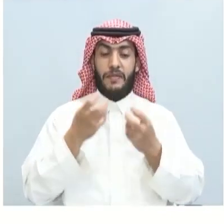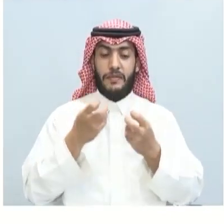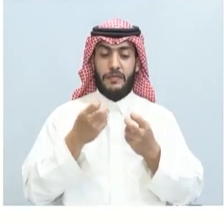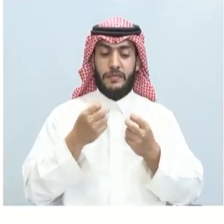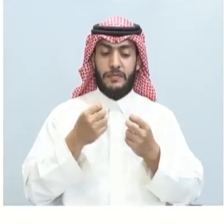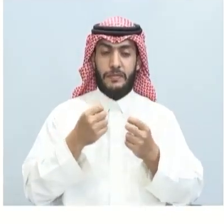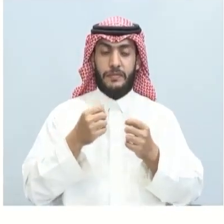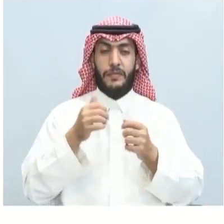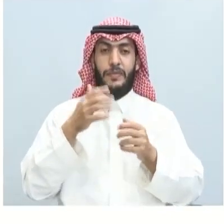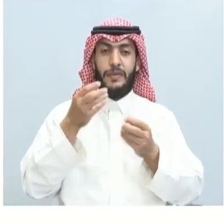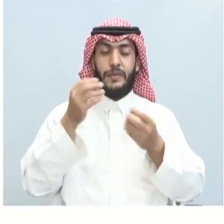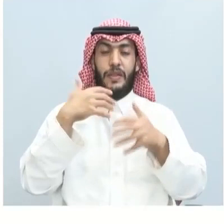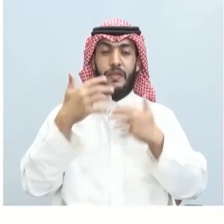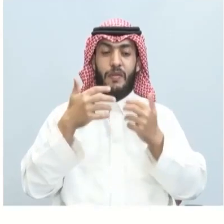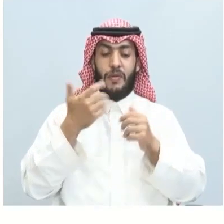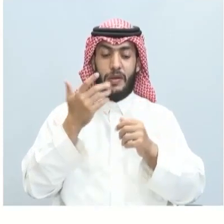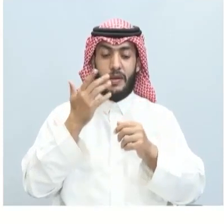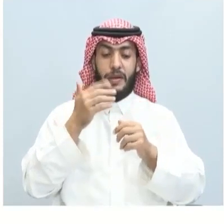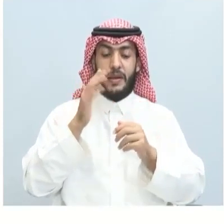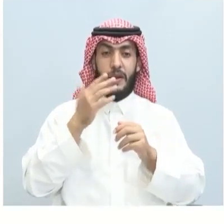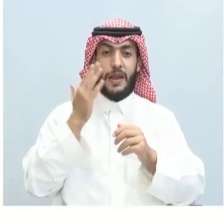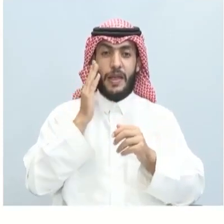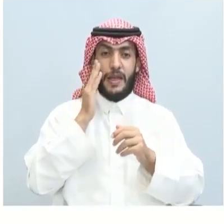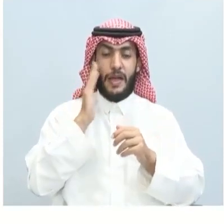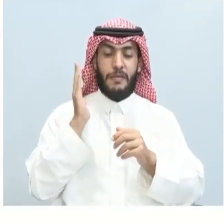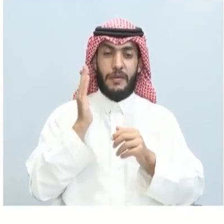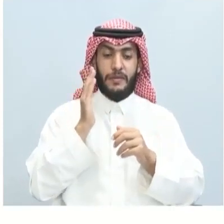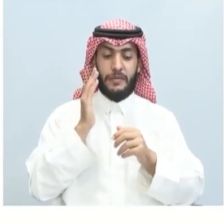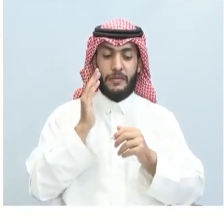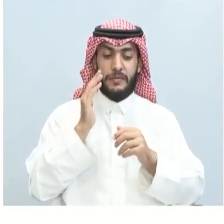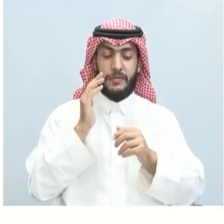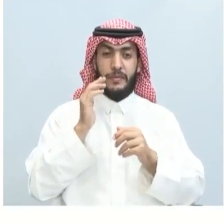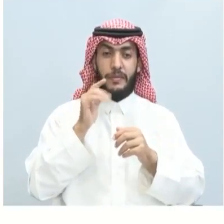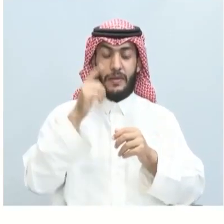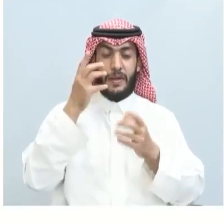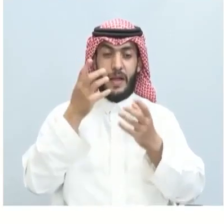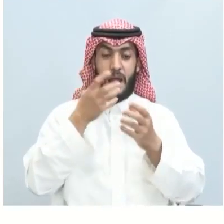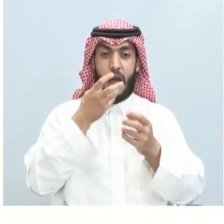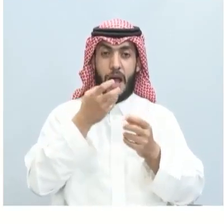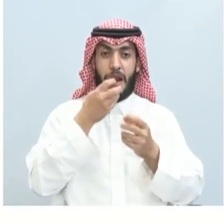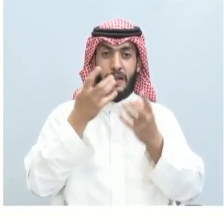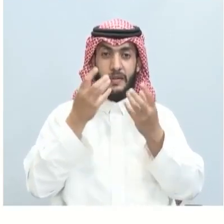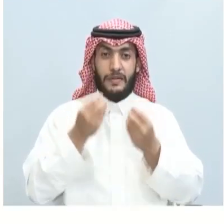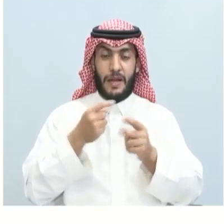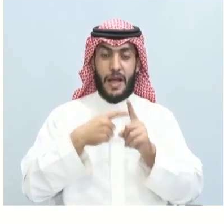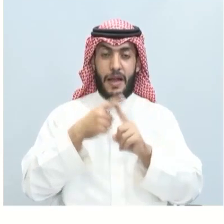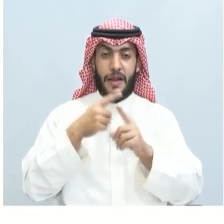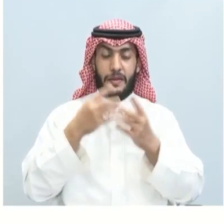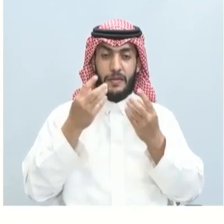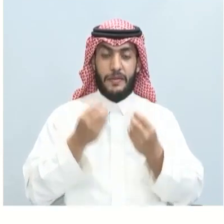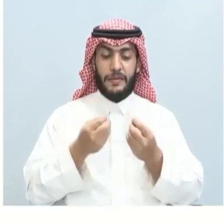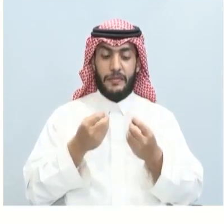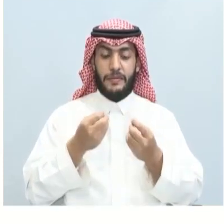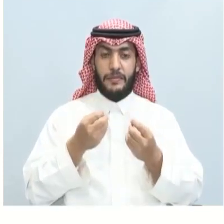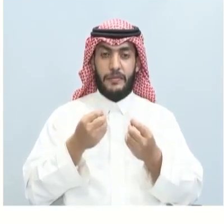الحراره يتجه التفاعل بالاتجاه الامامي نحو اليمين اذا اذا قلت درجه الحراره اذا قلت